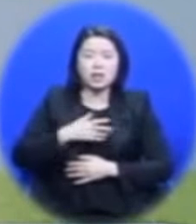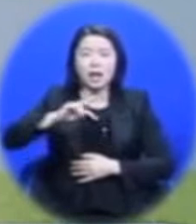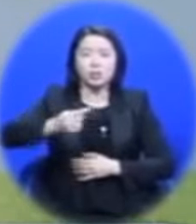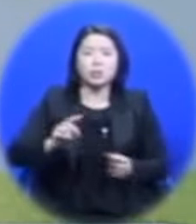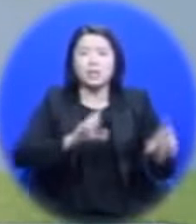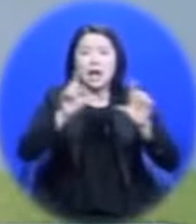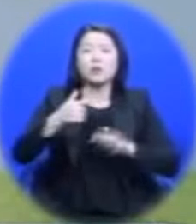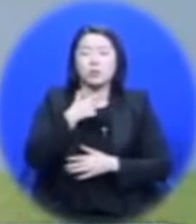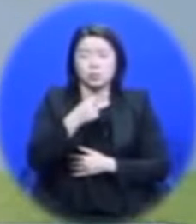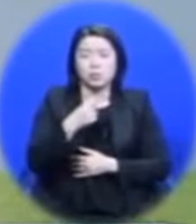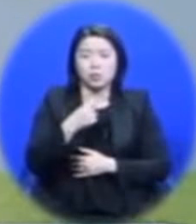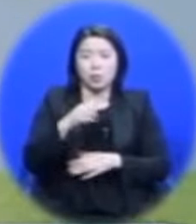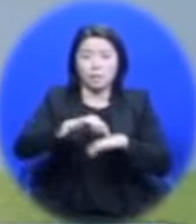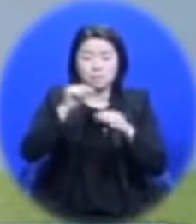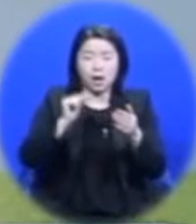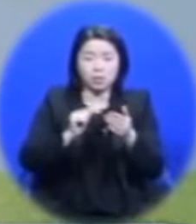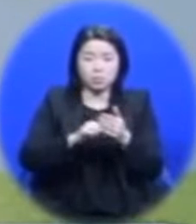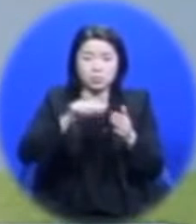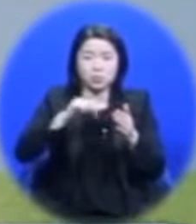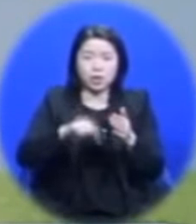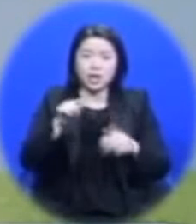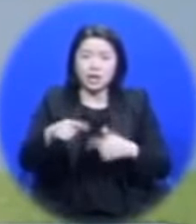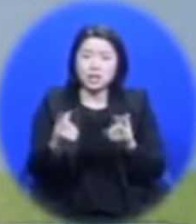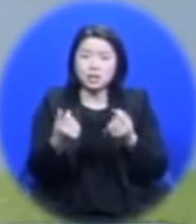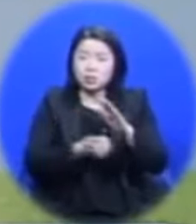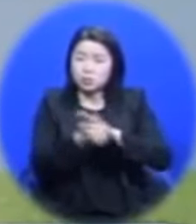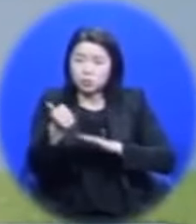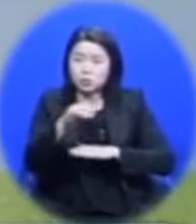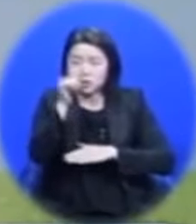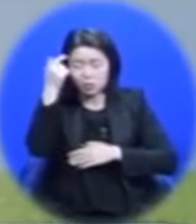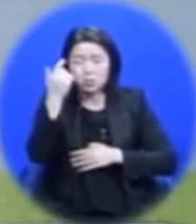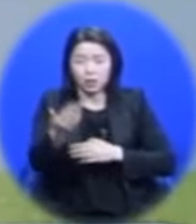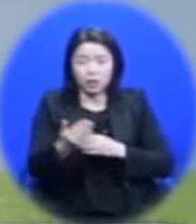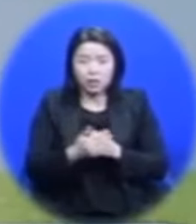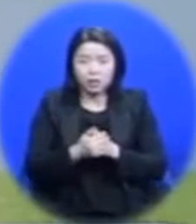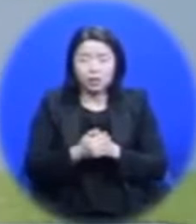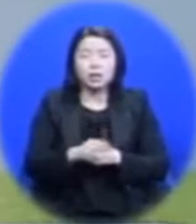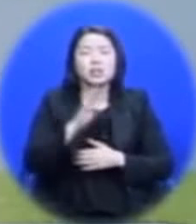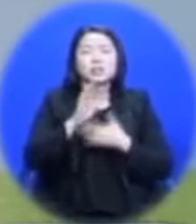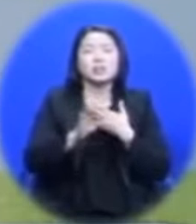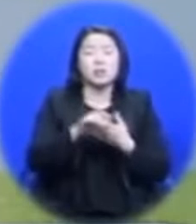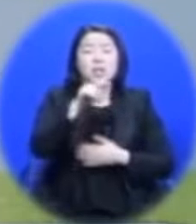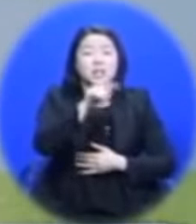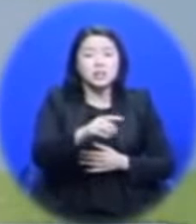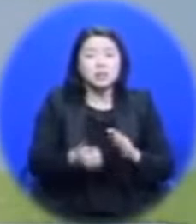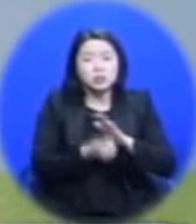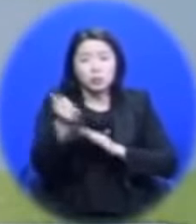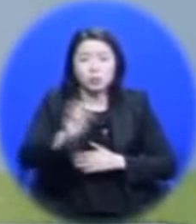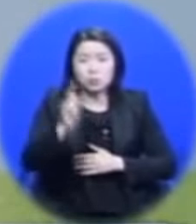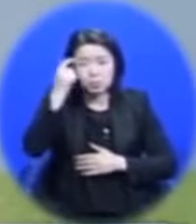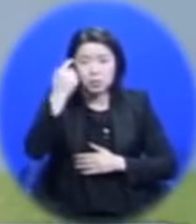싶어요. 마음속에 이런 소원이 만약에 있습니까? 그렇다면 그 소원이 뭐예요?